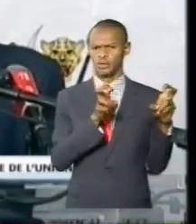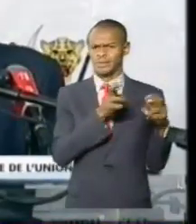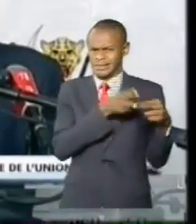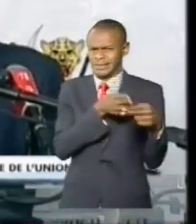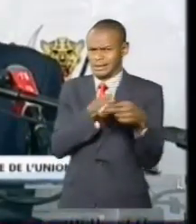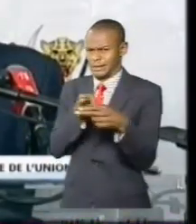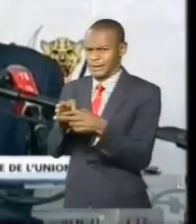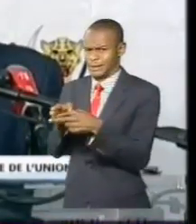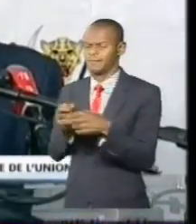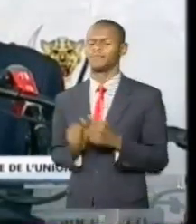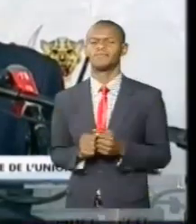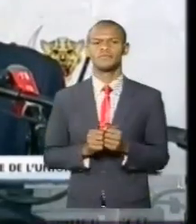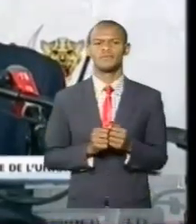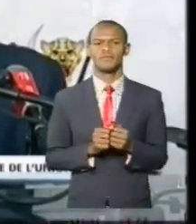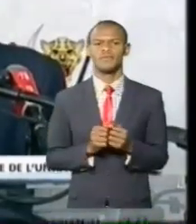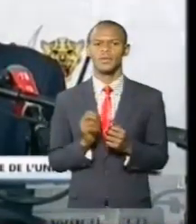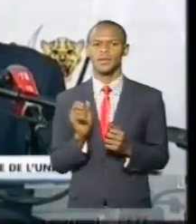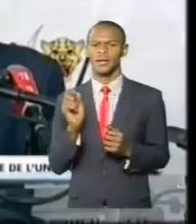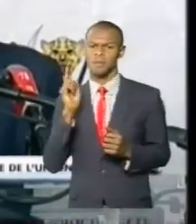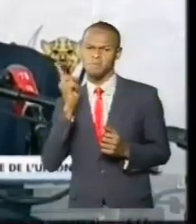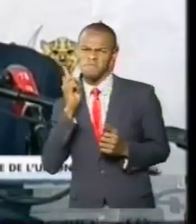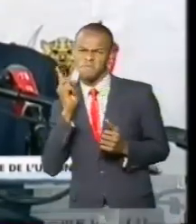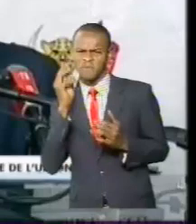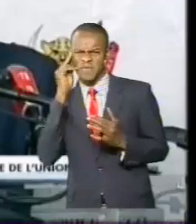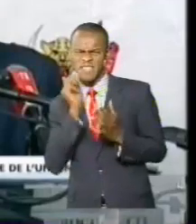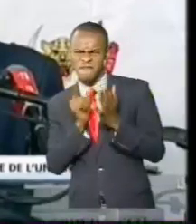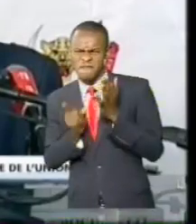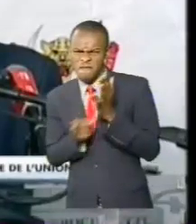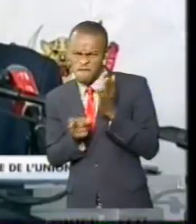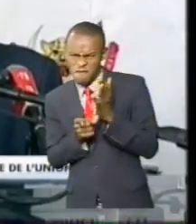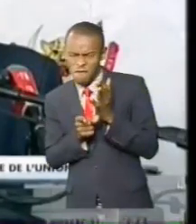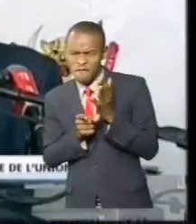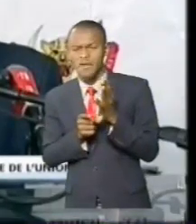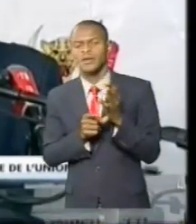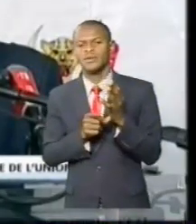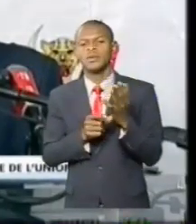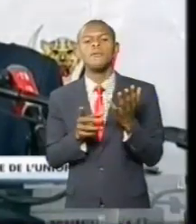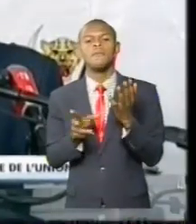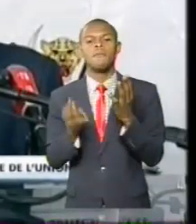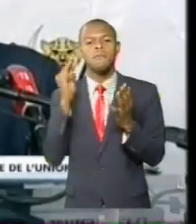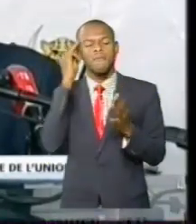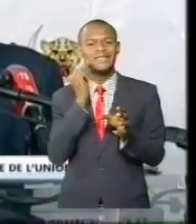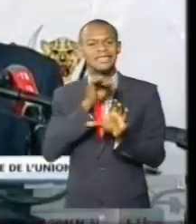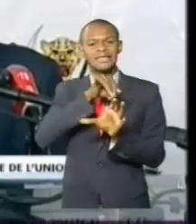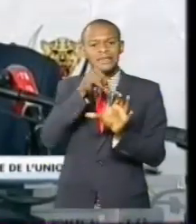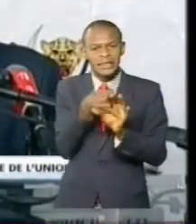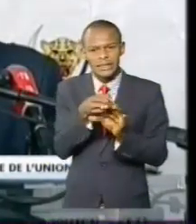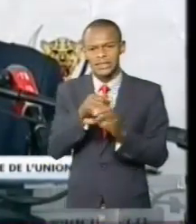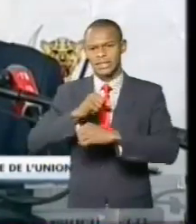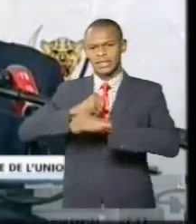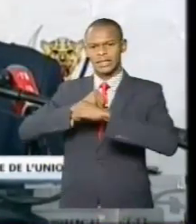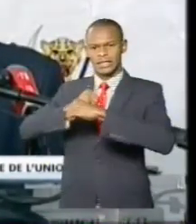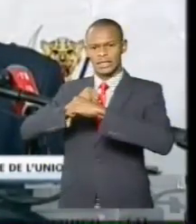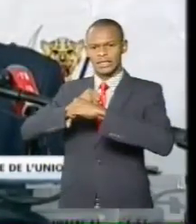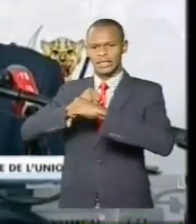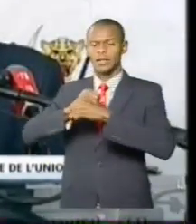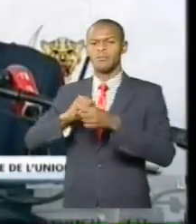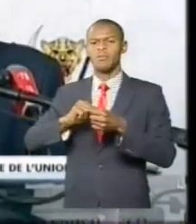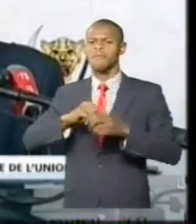Premier vice-premier ministre, ministre de l'Intérieur, Sécurité et Affaires